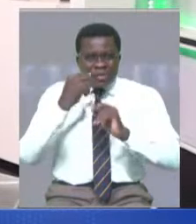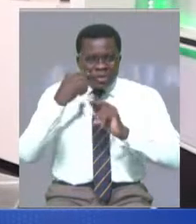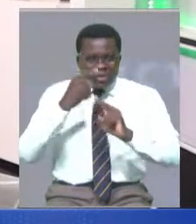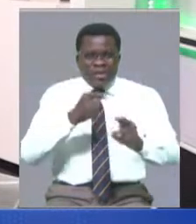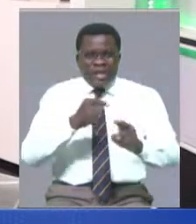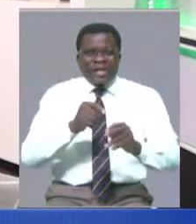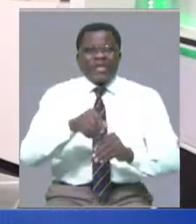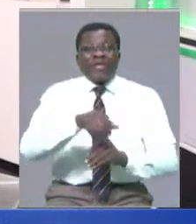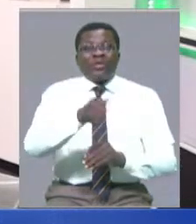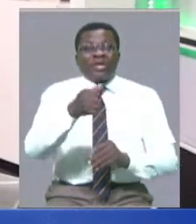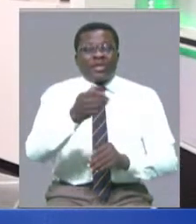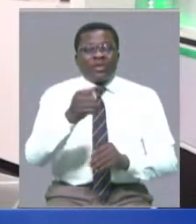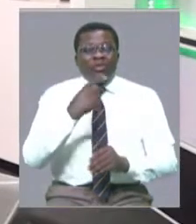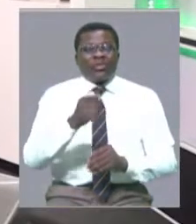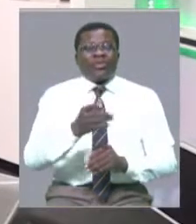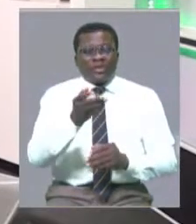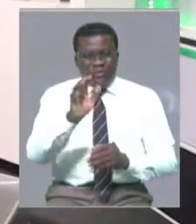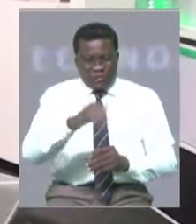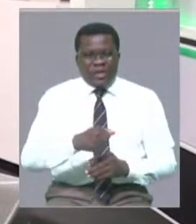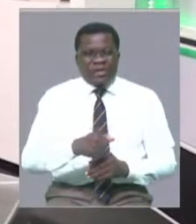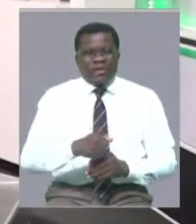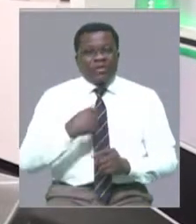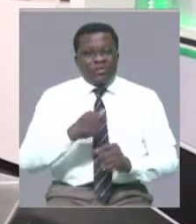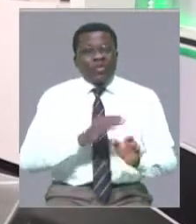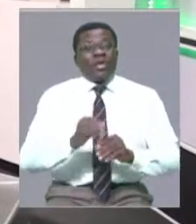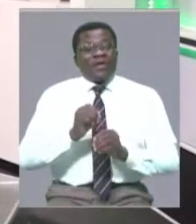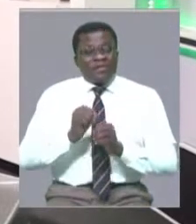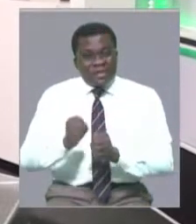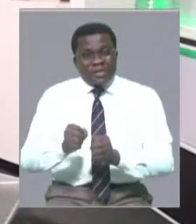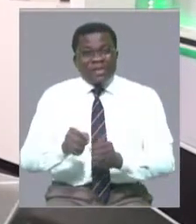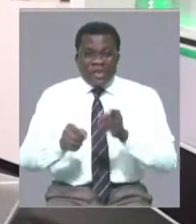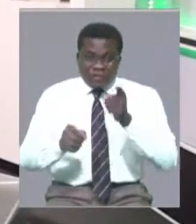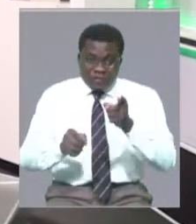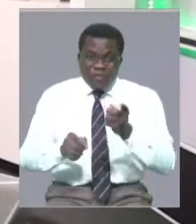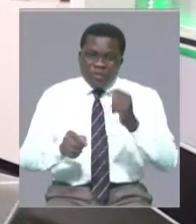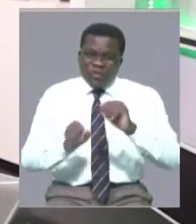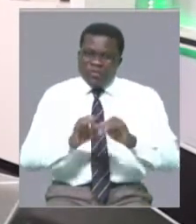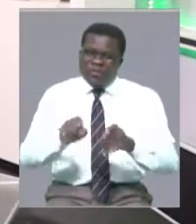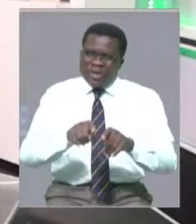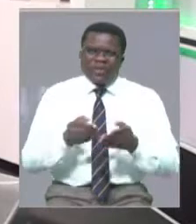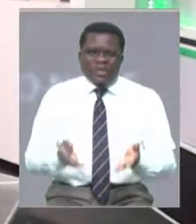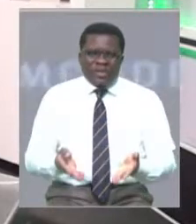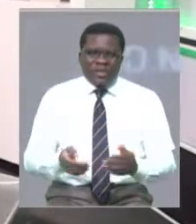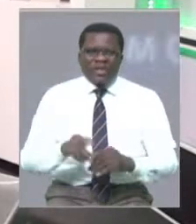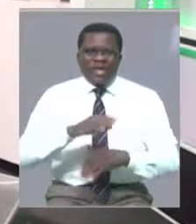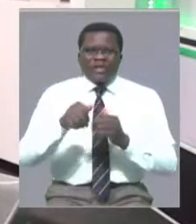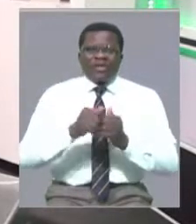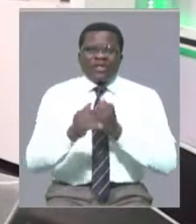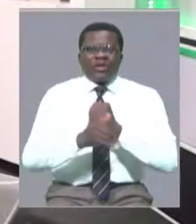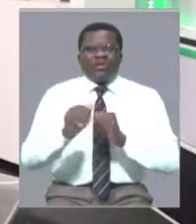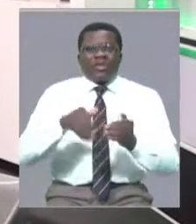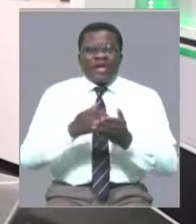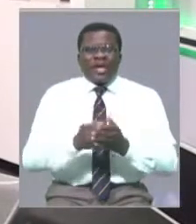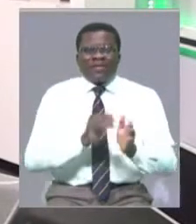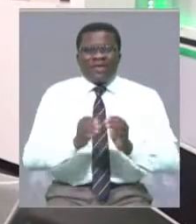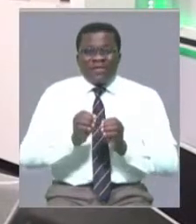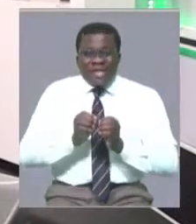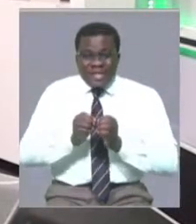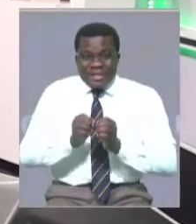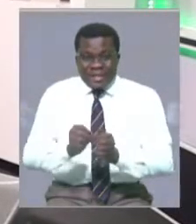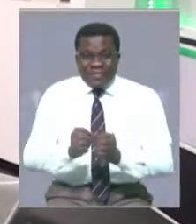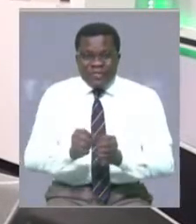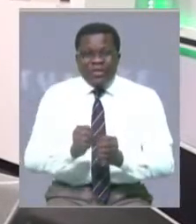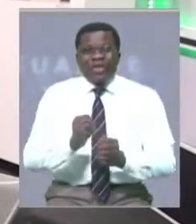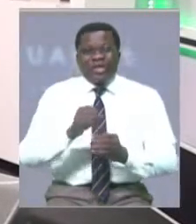voisin d'en face pour lui dire, écoutez, nous avons fait des efforts et vous devez faire aussi des efforts. Ouais. Et si tous les pays arrivent à faire ces efforts,